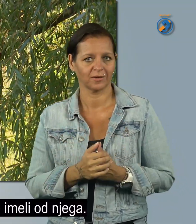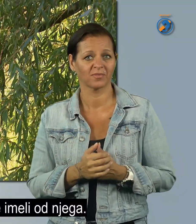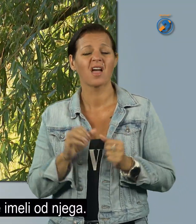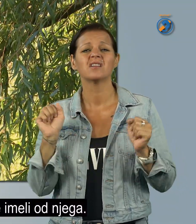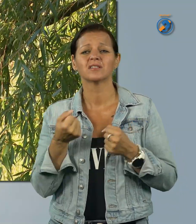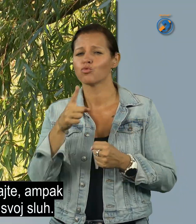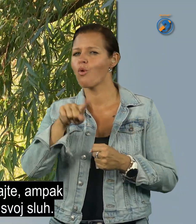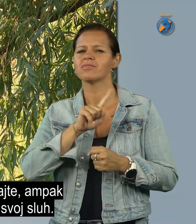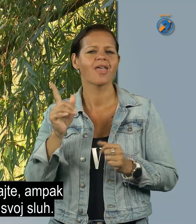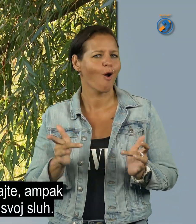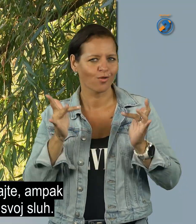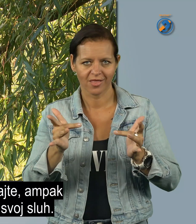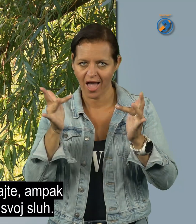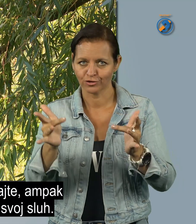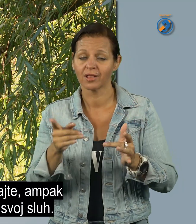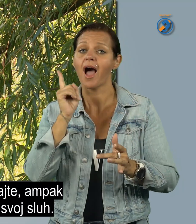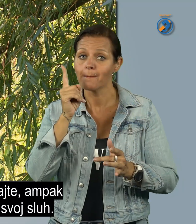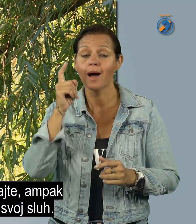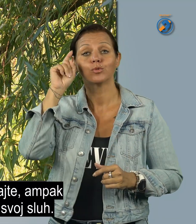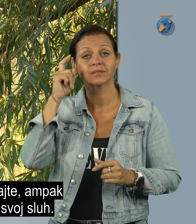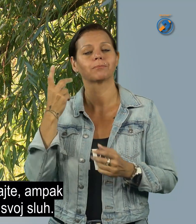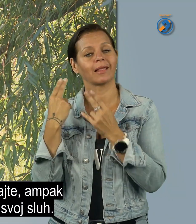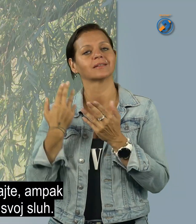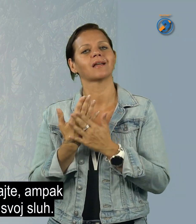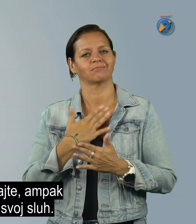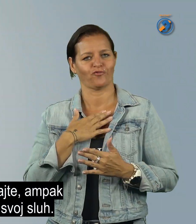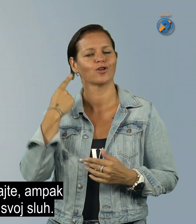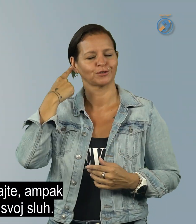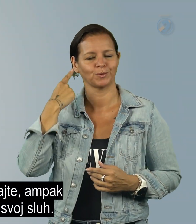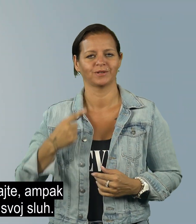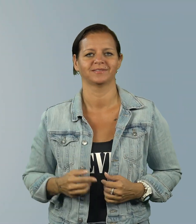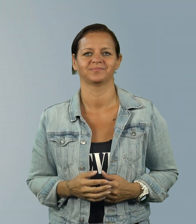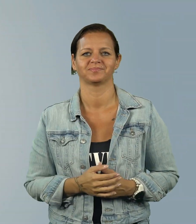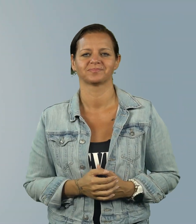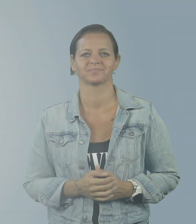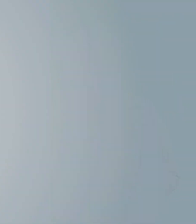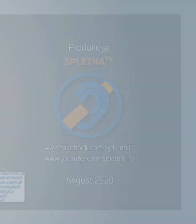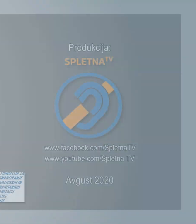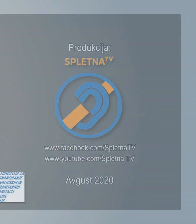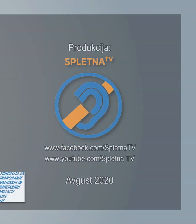imeli od njega. Zato ne odlašajte, ampak poskrbite za svoj sluh.